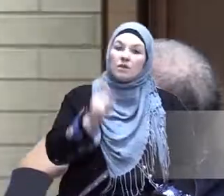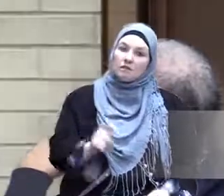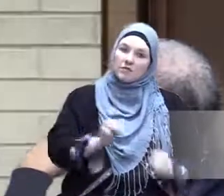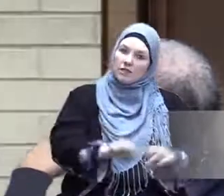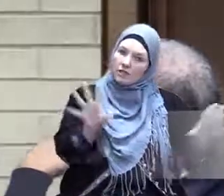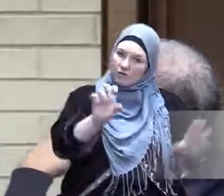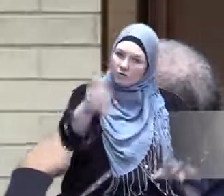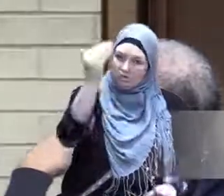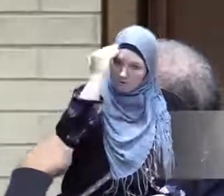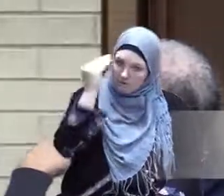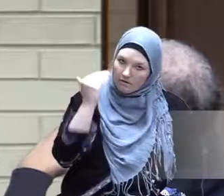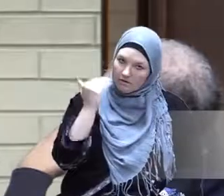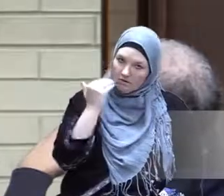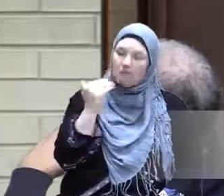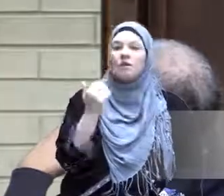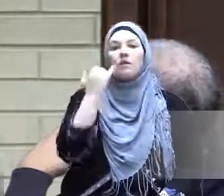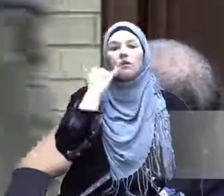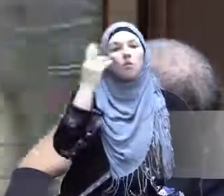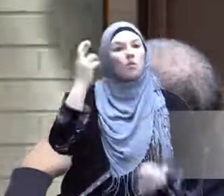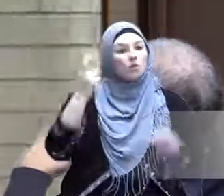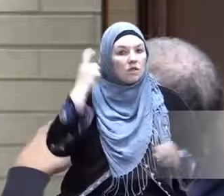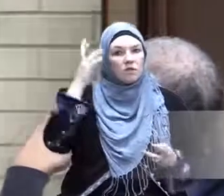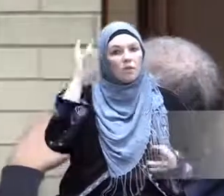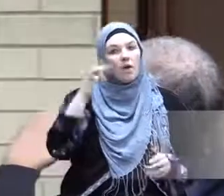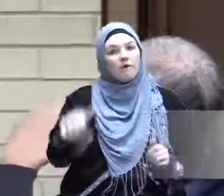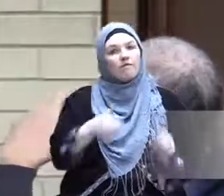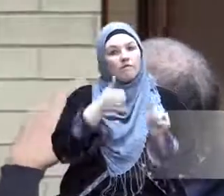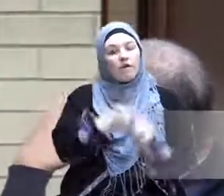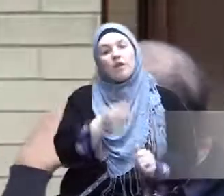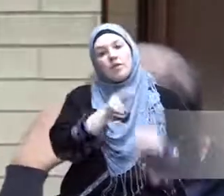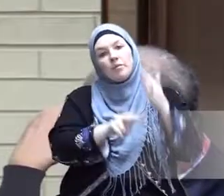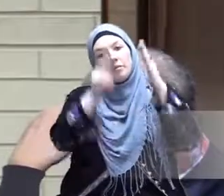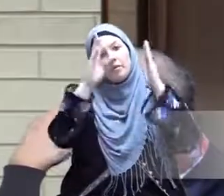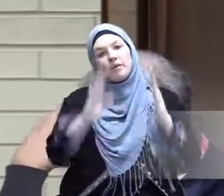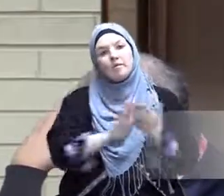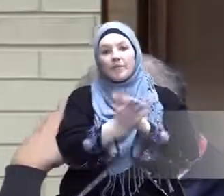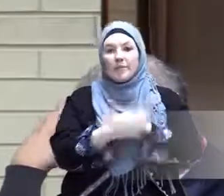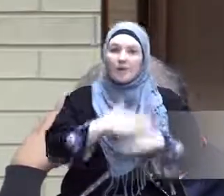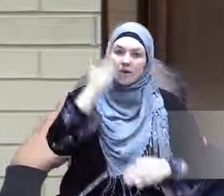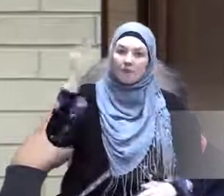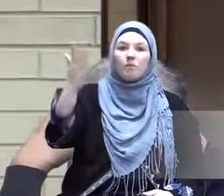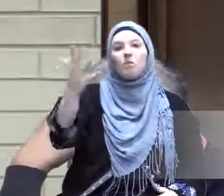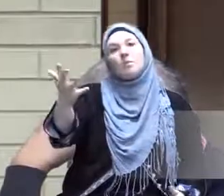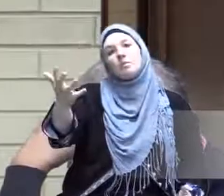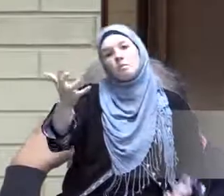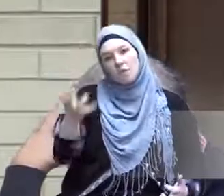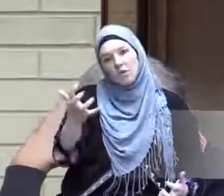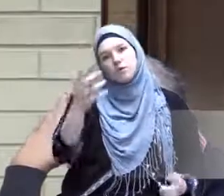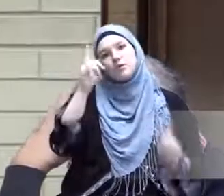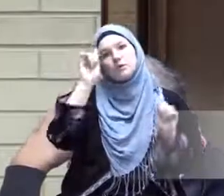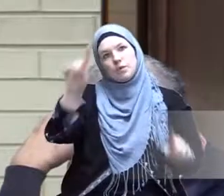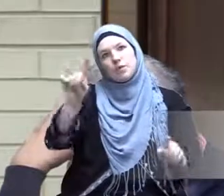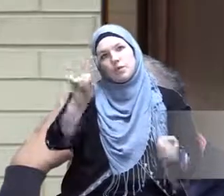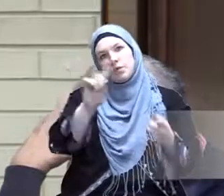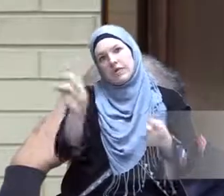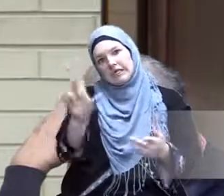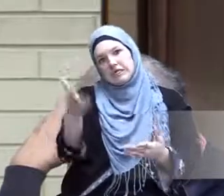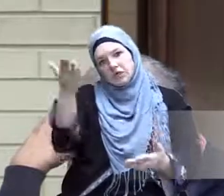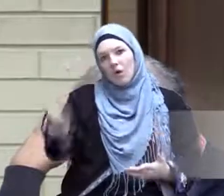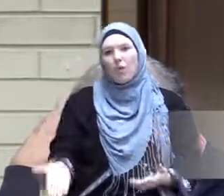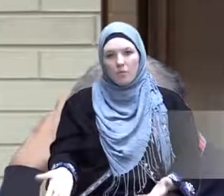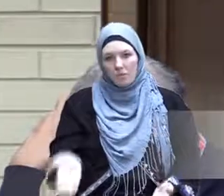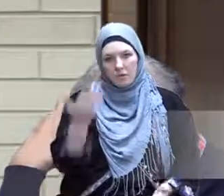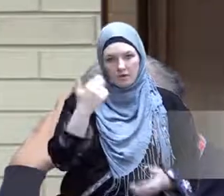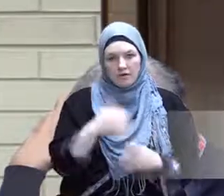clear in your head that the reason we follow the Prophet ﷺ is We want to go where he is